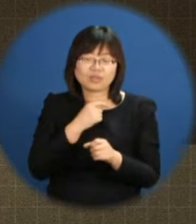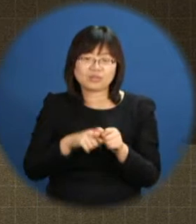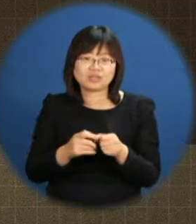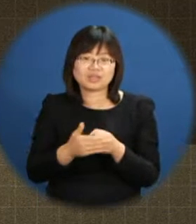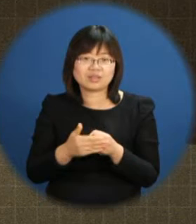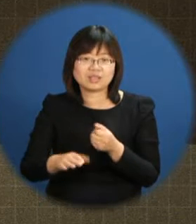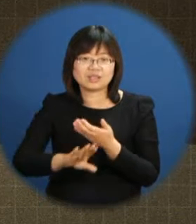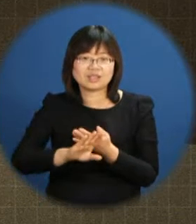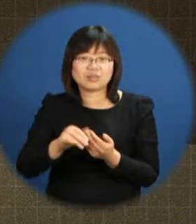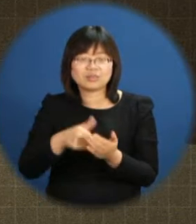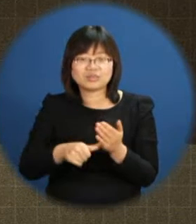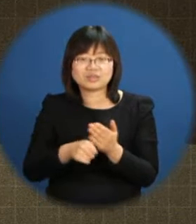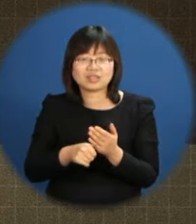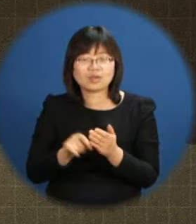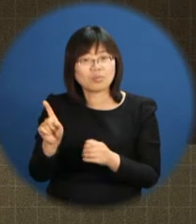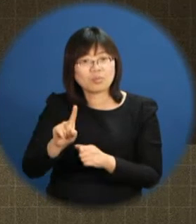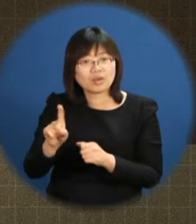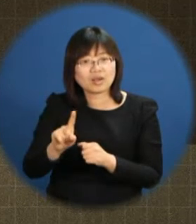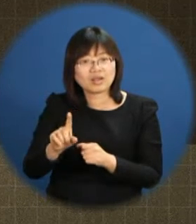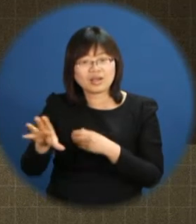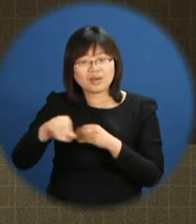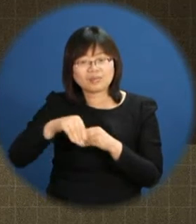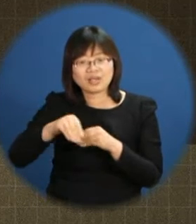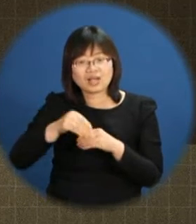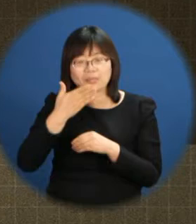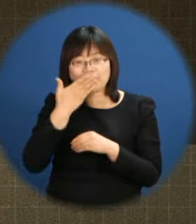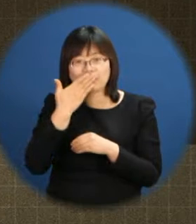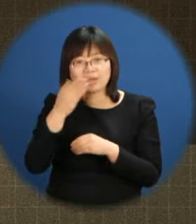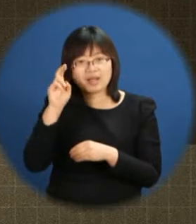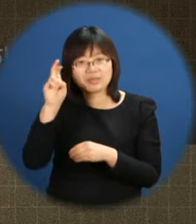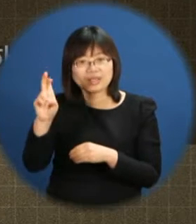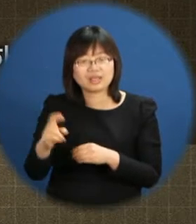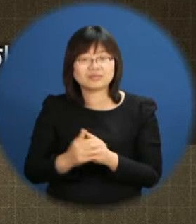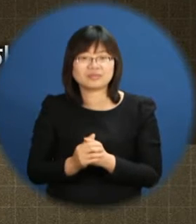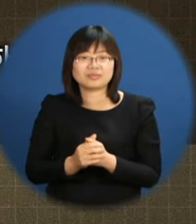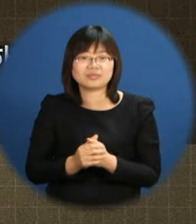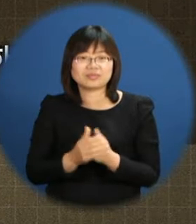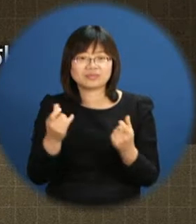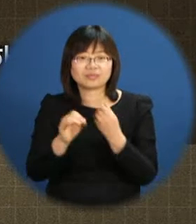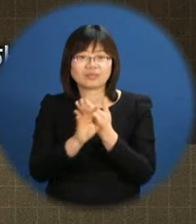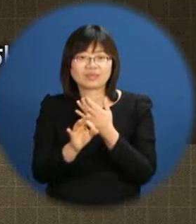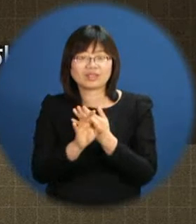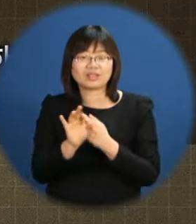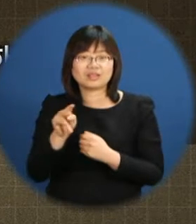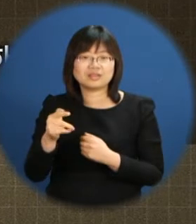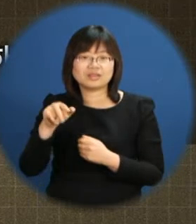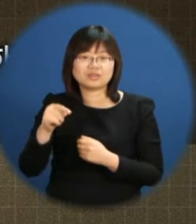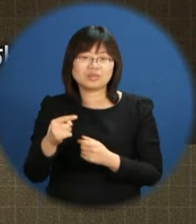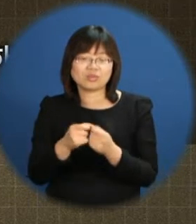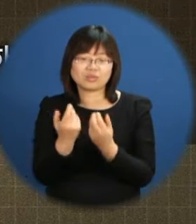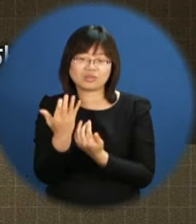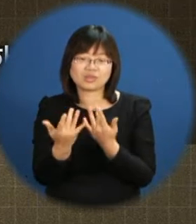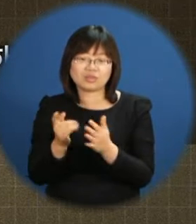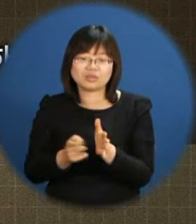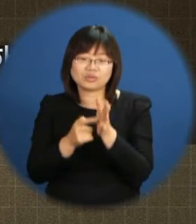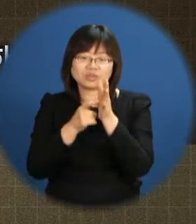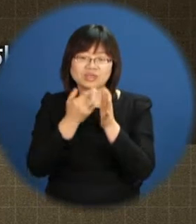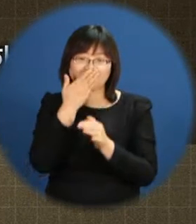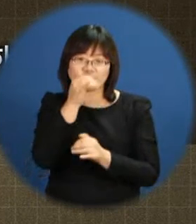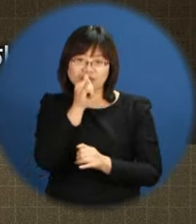딴 물질에서 도 맛과 빨아 드리려고 할 것은 공기가 그러면 이 연소를 촉진한다 는